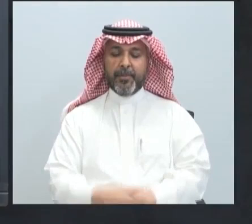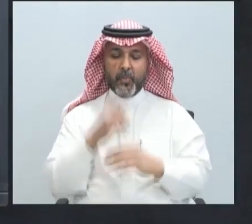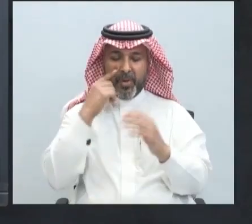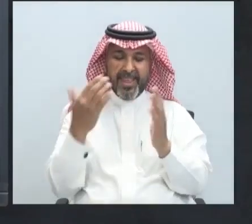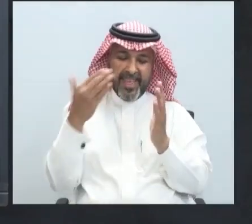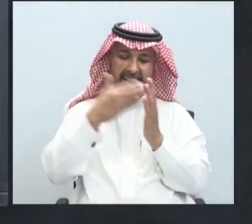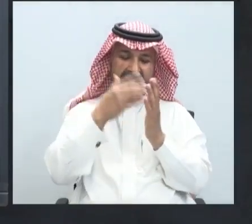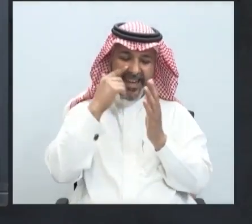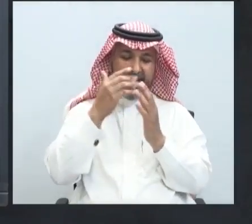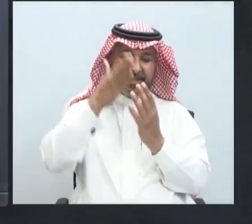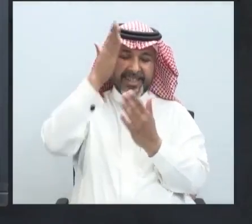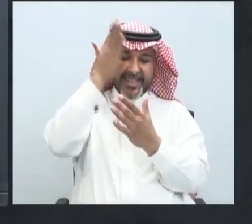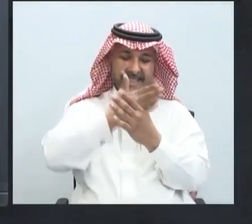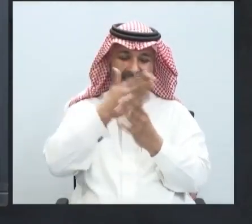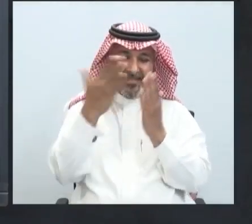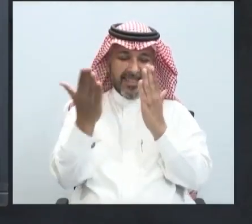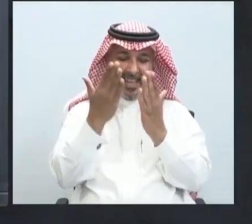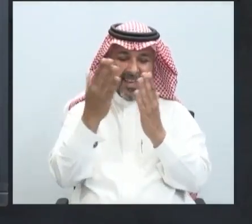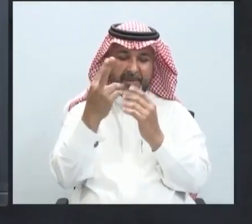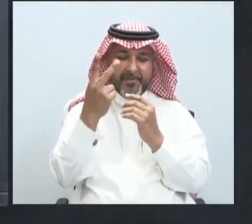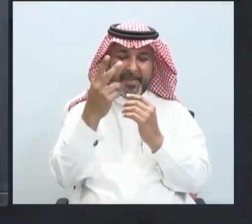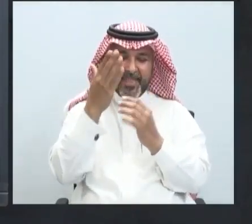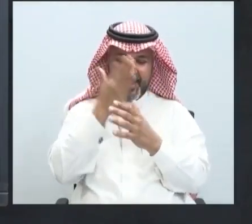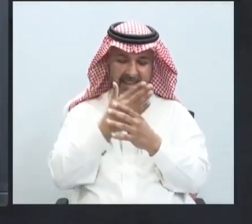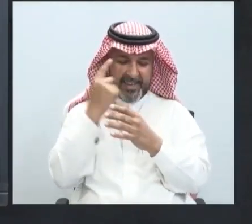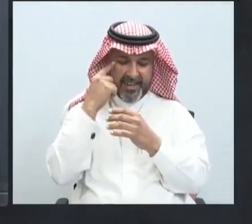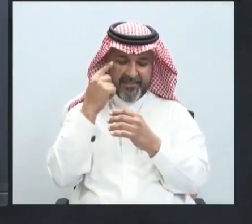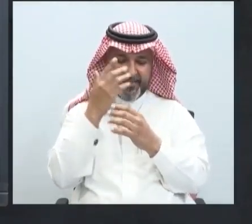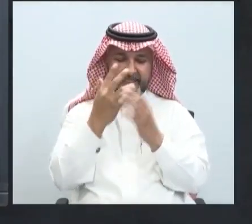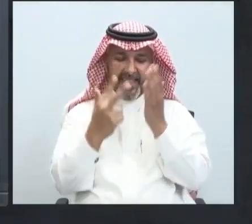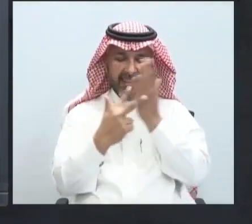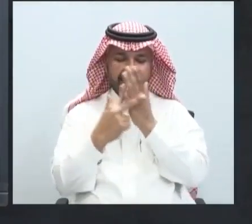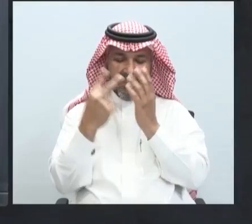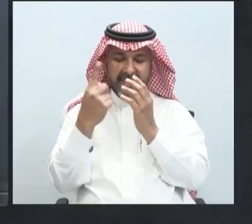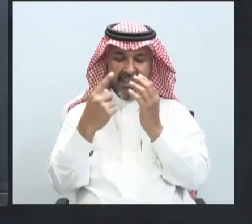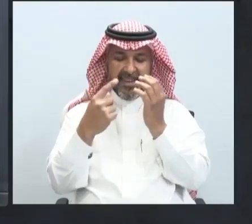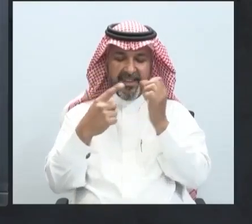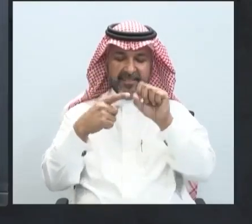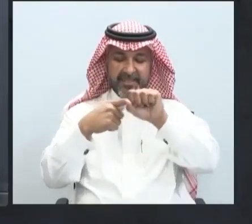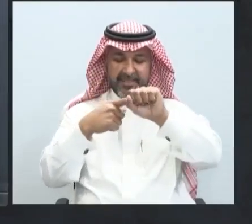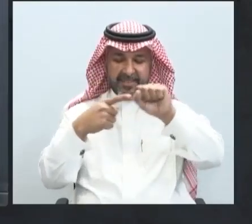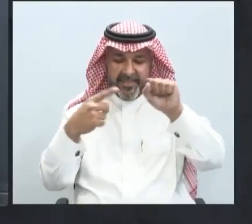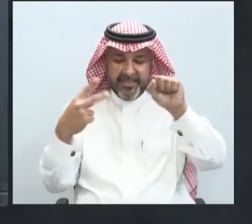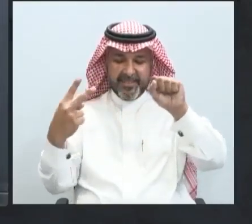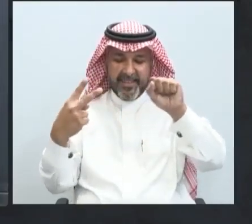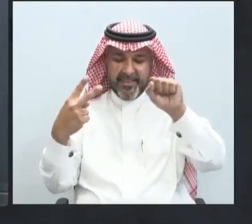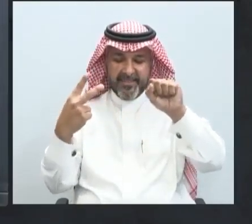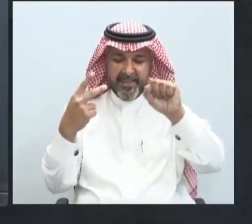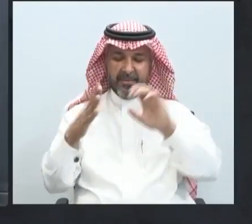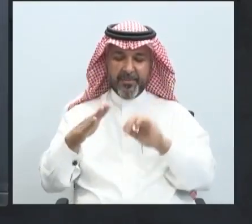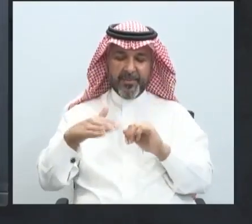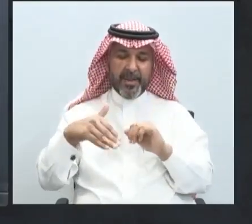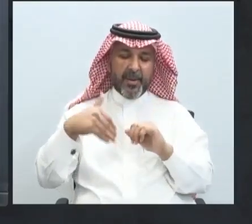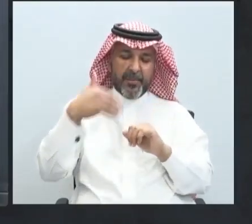خليتين كل خليه بها نصف العدد من المجموعه الكروموسوميه ولكن لنفهم لم تكن كروماتيدات شقيقه تتواجد في هذه الخلايا